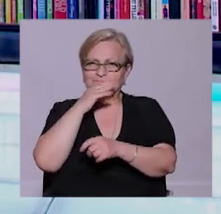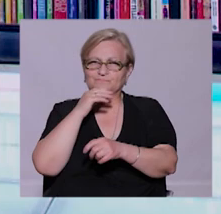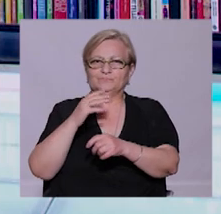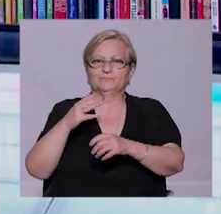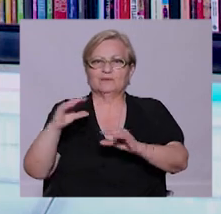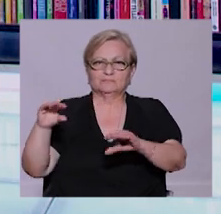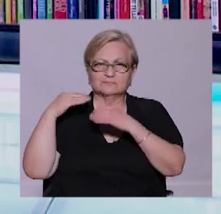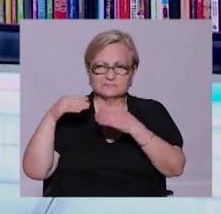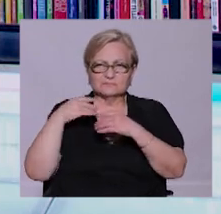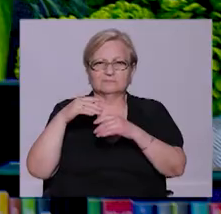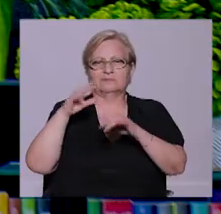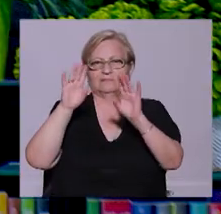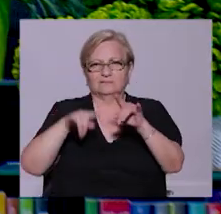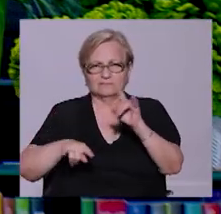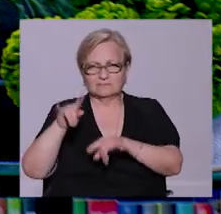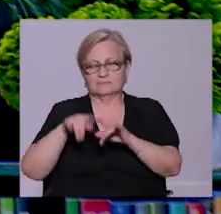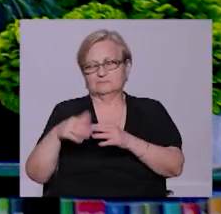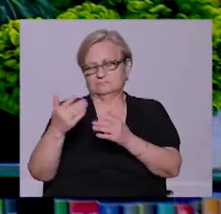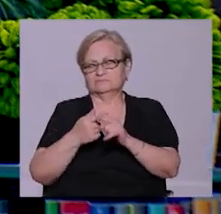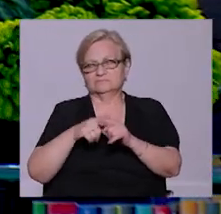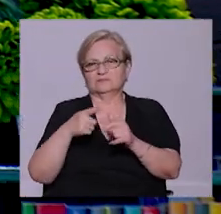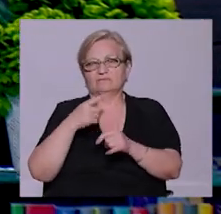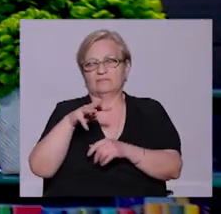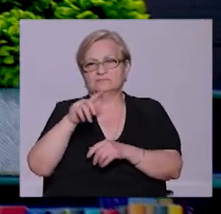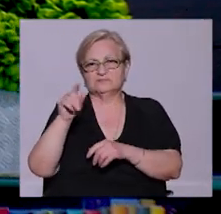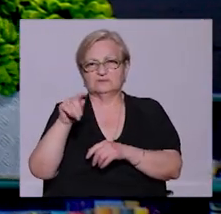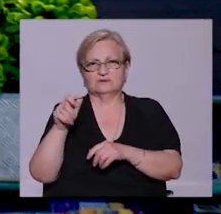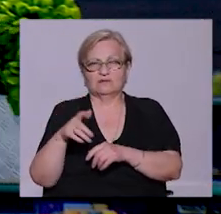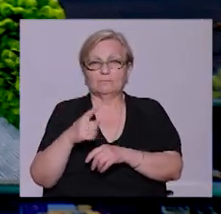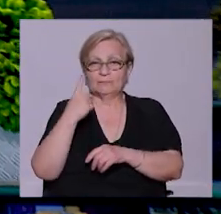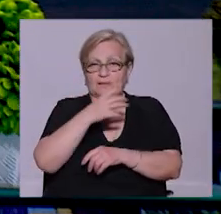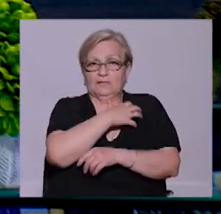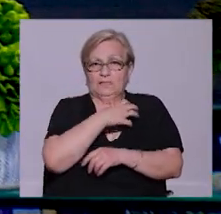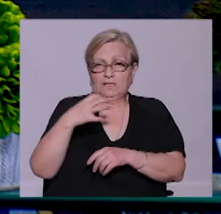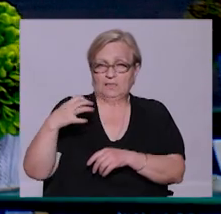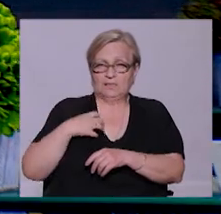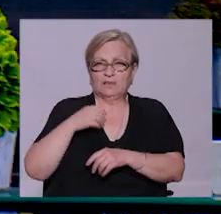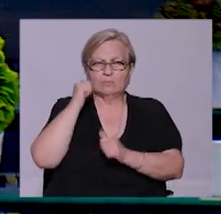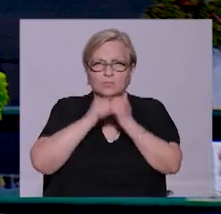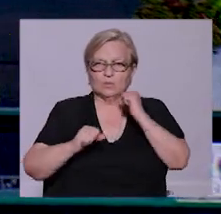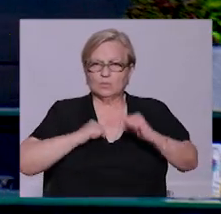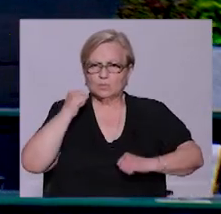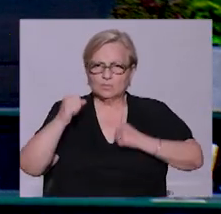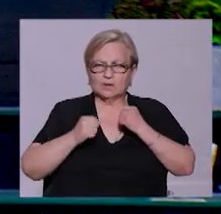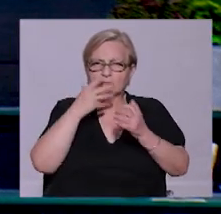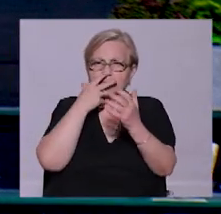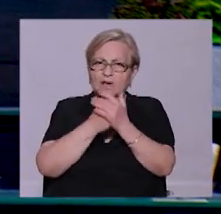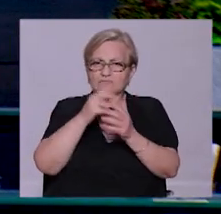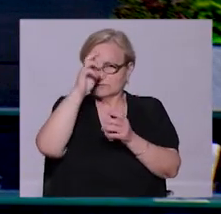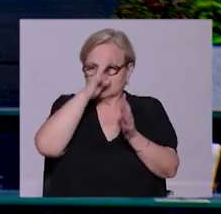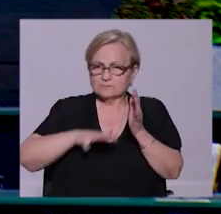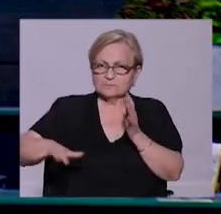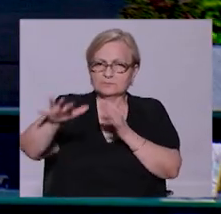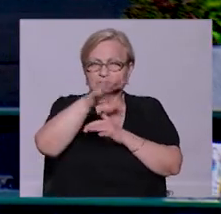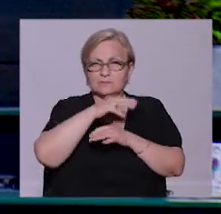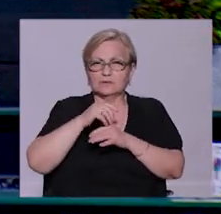მოდით დავიწყოთ ტექსტის კითხვა. ერთი მეფე სულიმის ცდაში იყო, რომ თავის სამეფოში ან